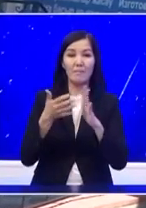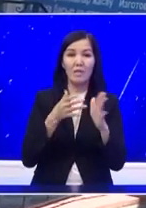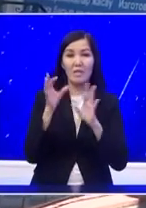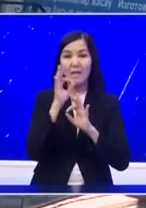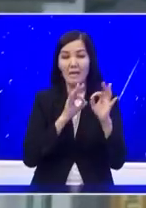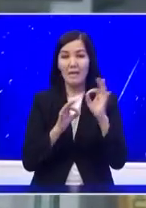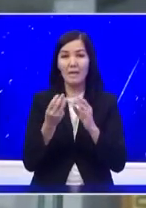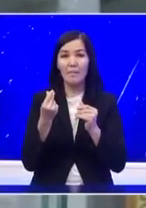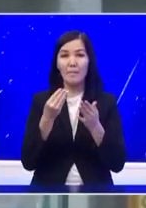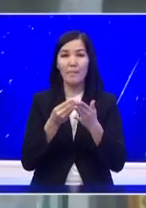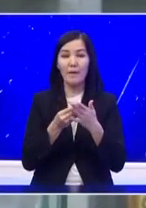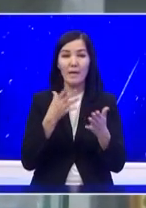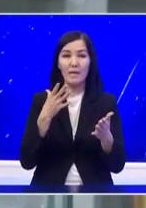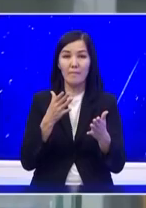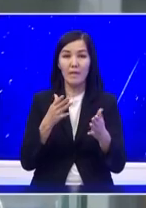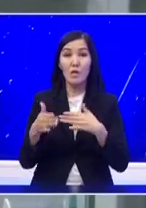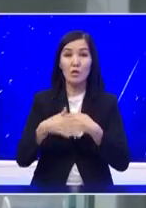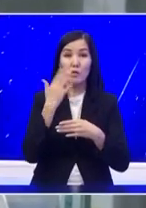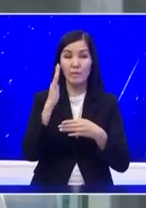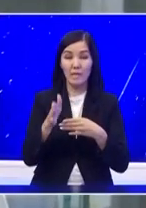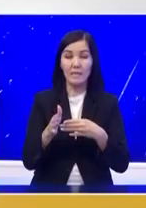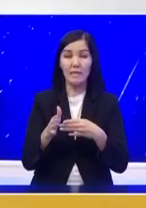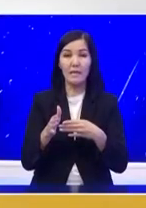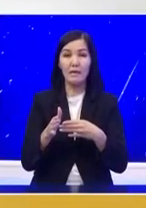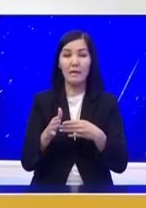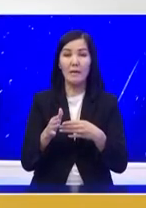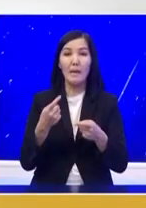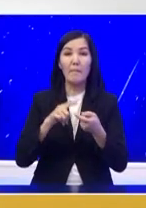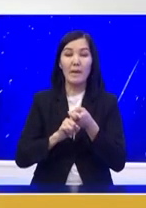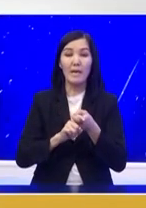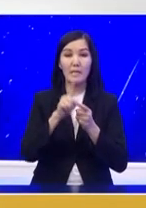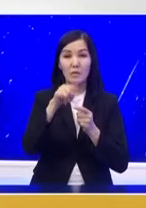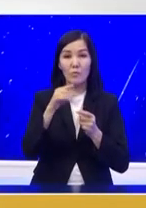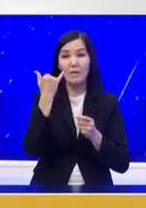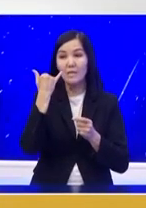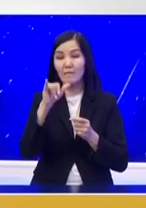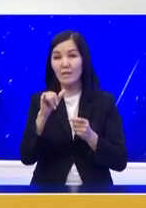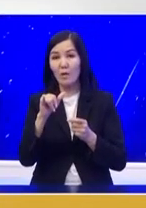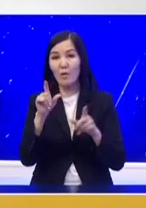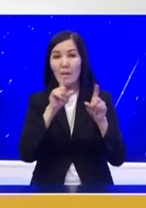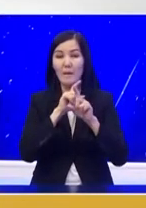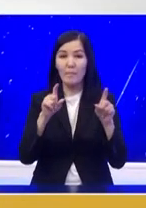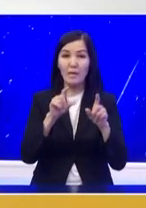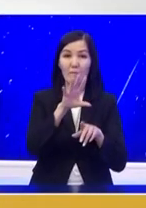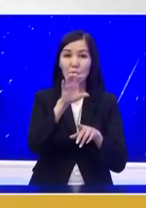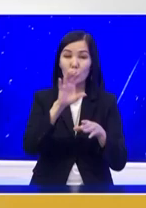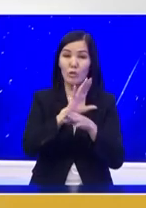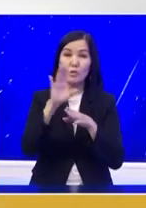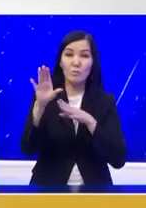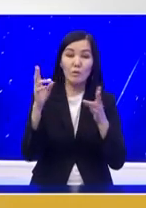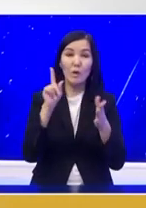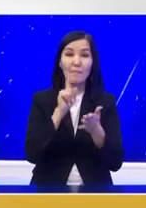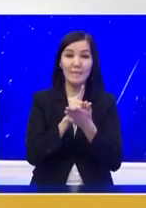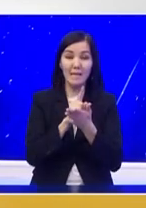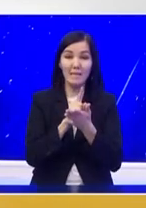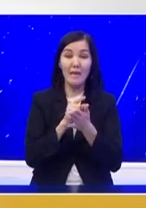бағасын негізсіз шарықтатқандар жауапкершілікке тартылады. Ол үшін мобильді нөміріне хабарласып, сол мекеменің суретін жіберуіңіз шарт. Ол